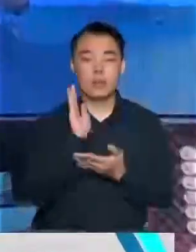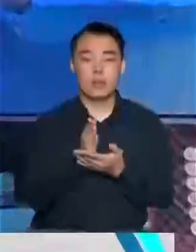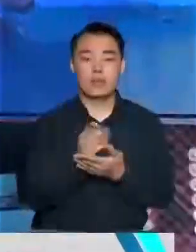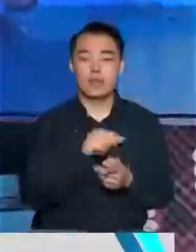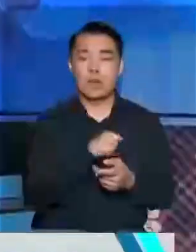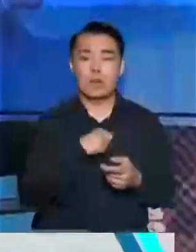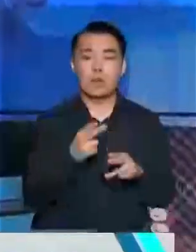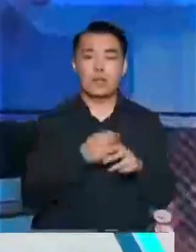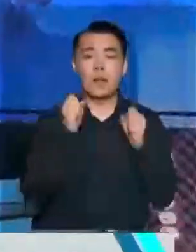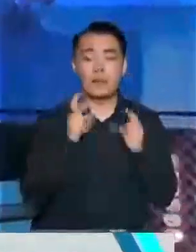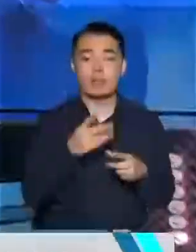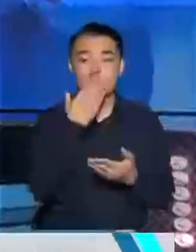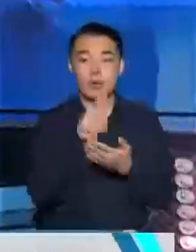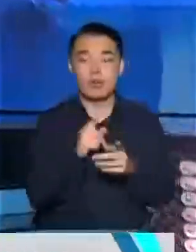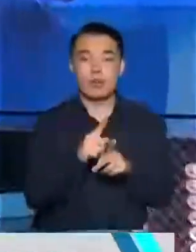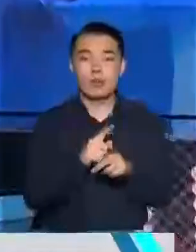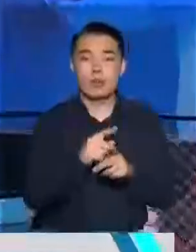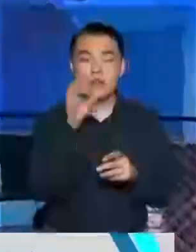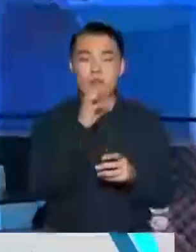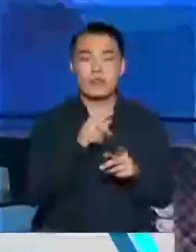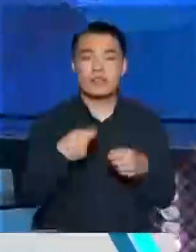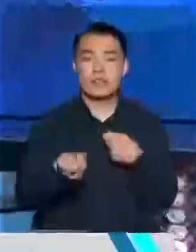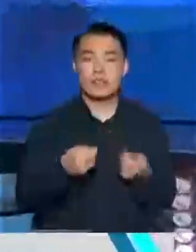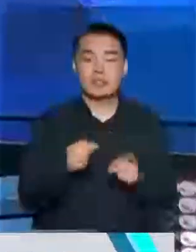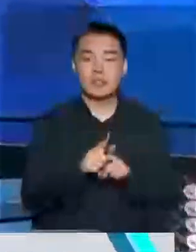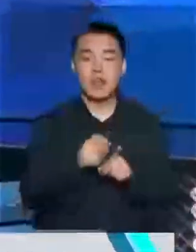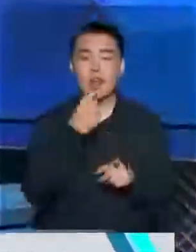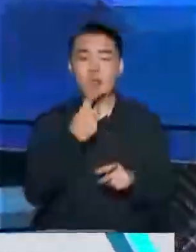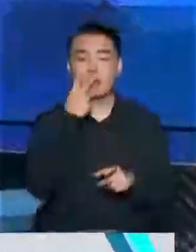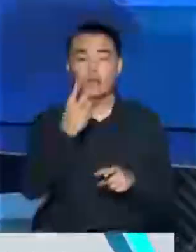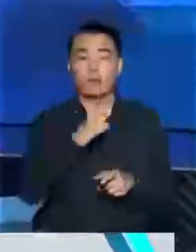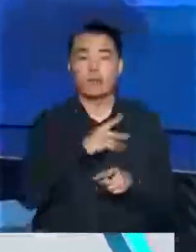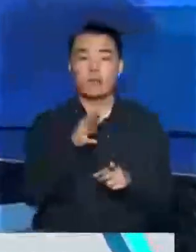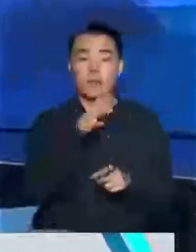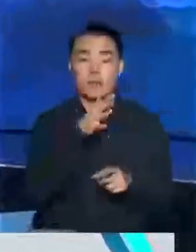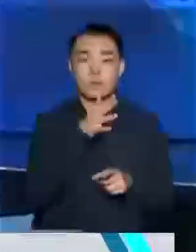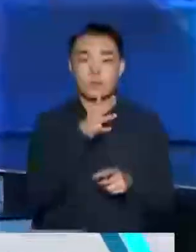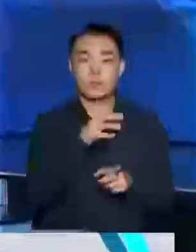чтобы обезопасить свой фармрынок. Мы это очень хорошо увидели во время